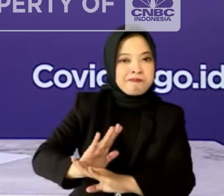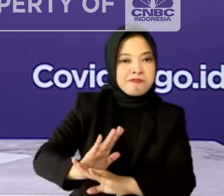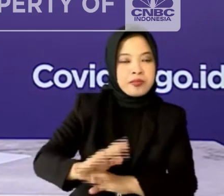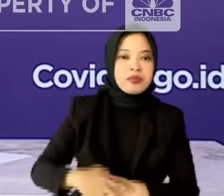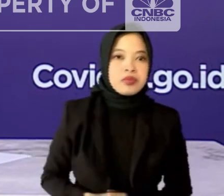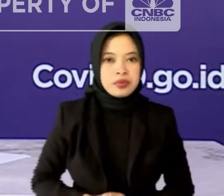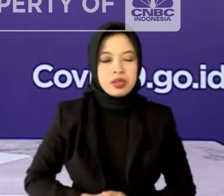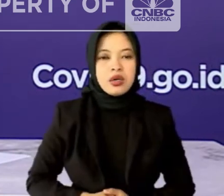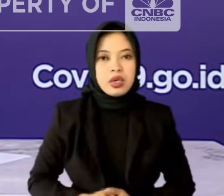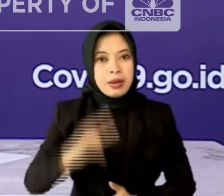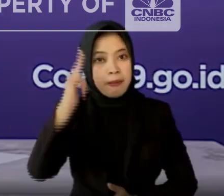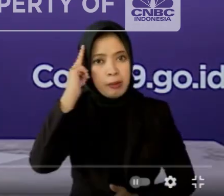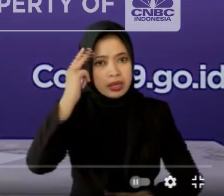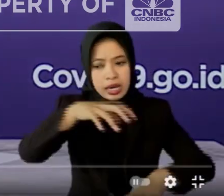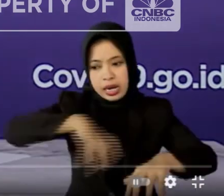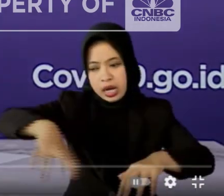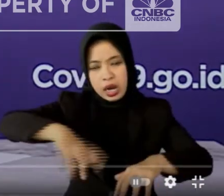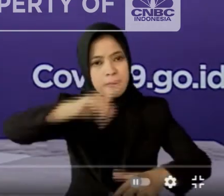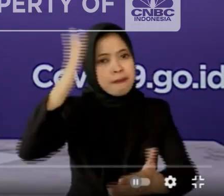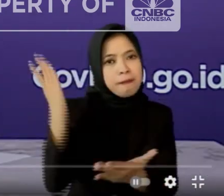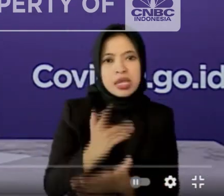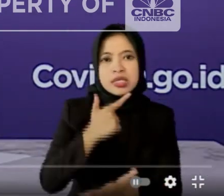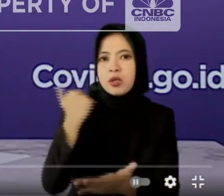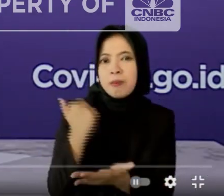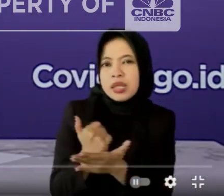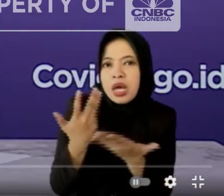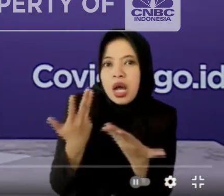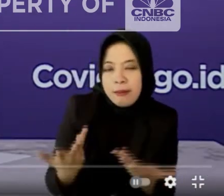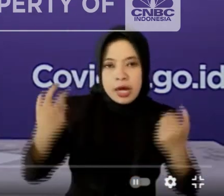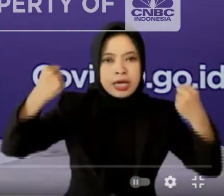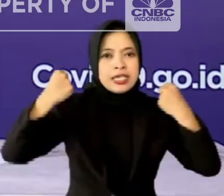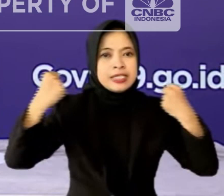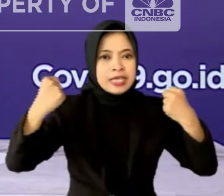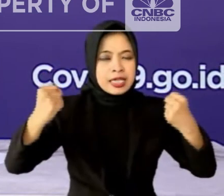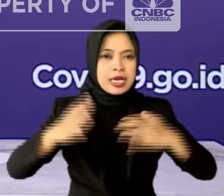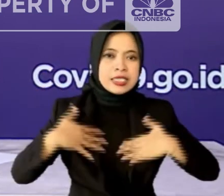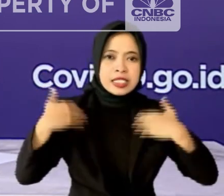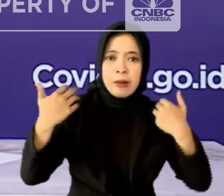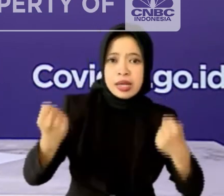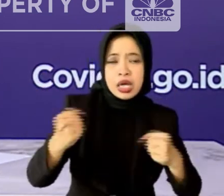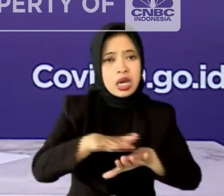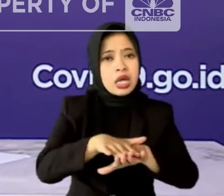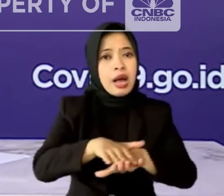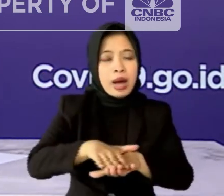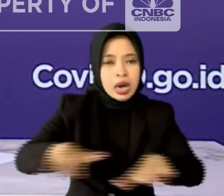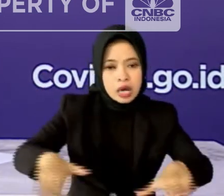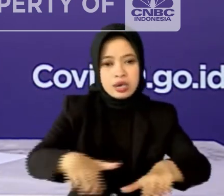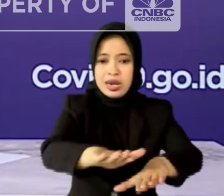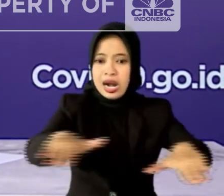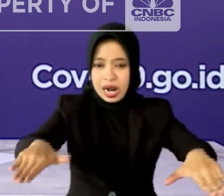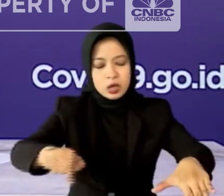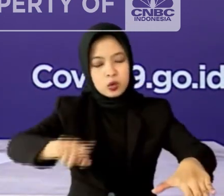pemerintah setempat harus memastikan bahwa kesehatan keselamatan dan keamanan siswa